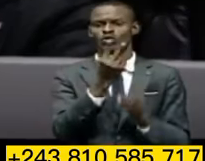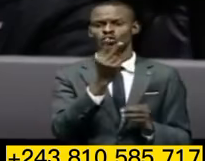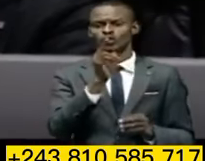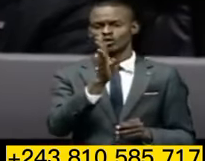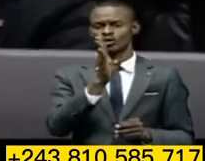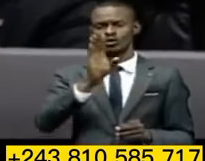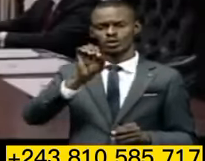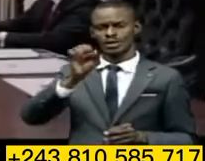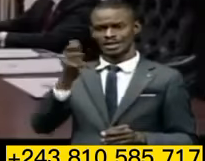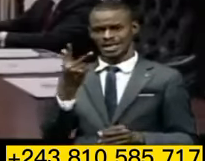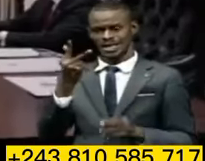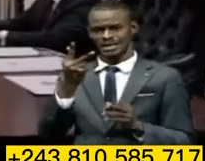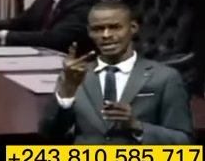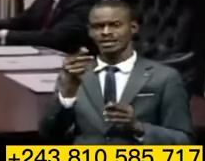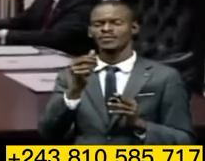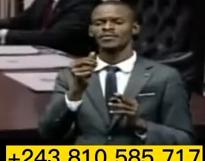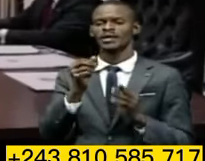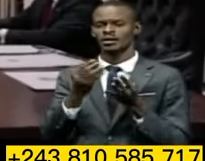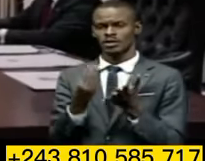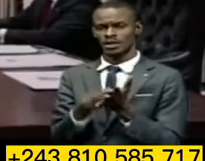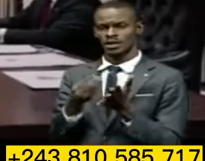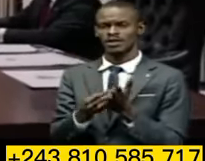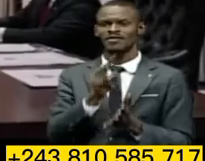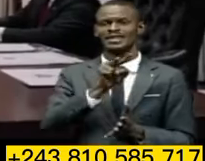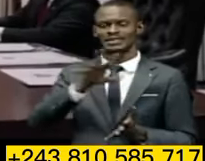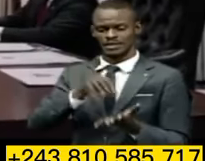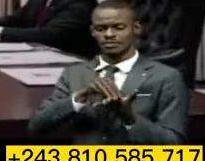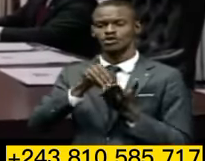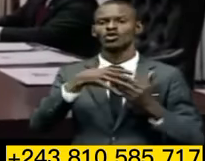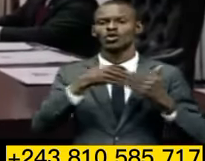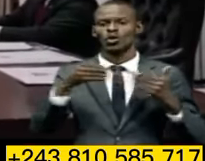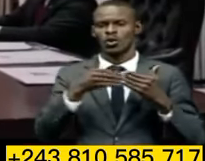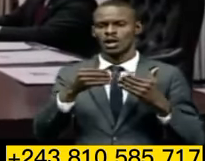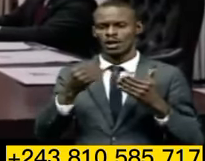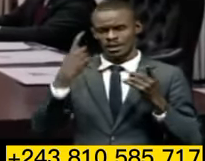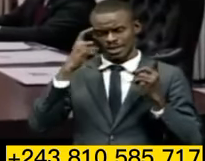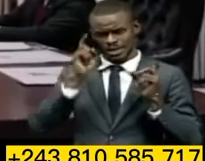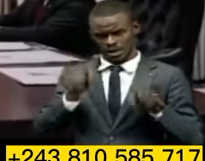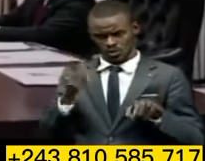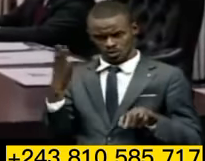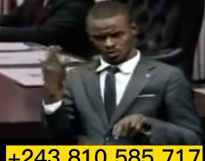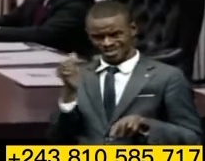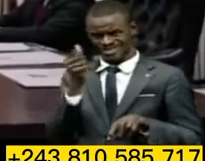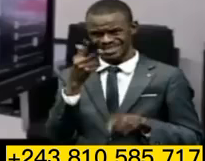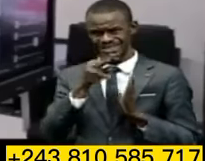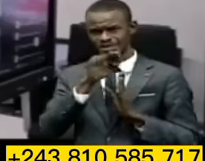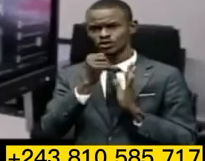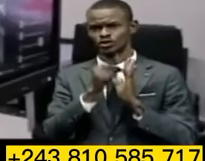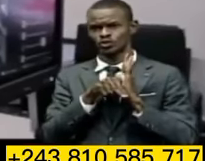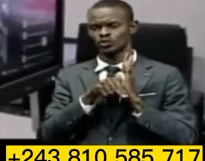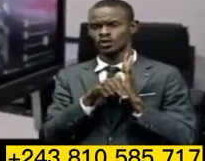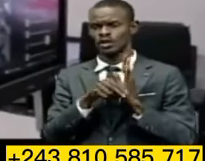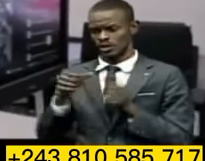E0720-13ZR d'un montant de 25 millions de dollars américains, conclu le 16 juin 2022 entre l'Association internationale de